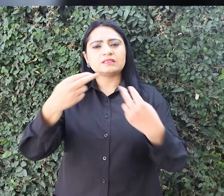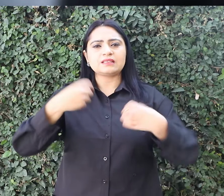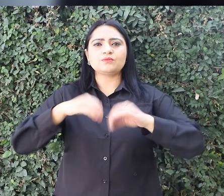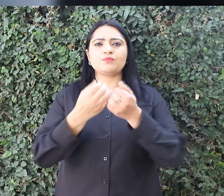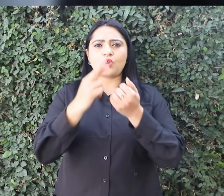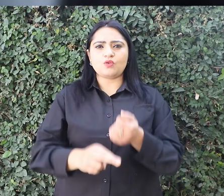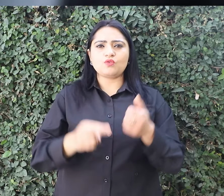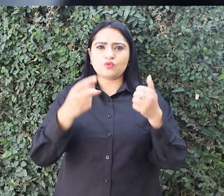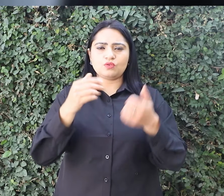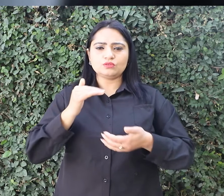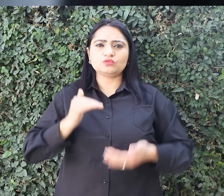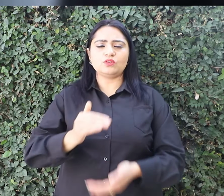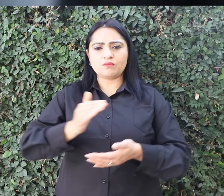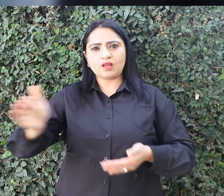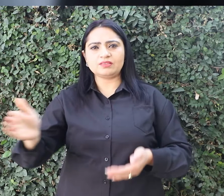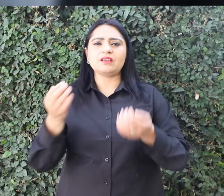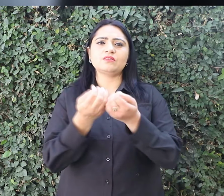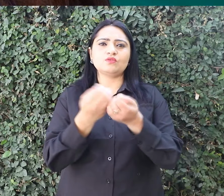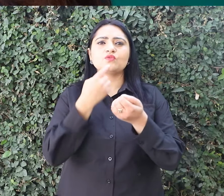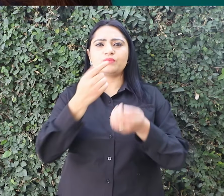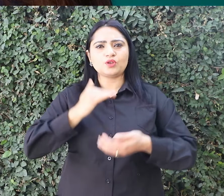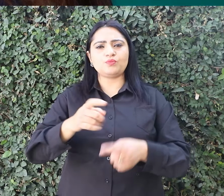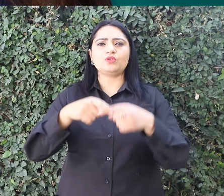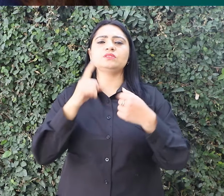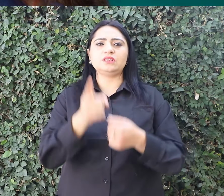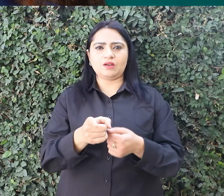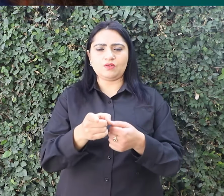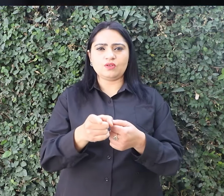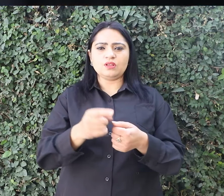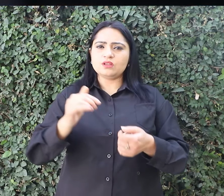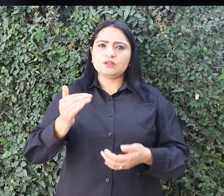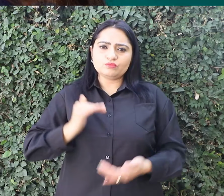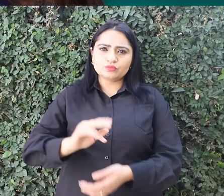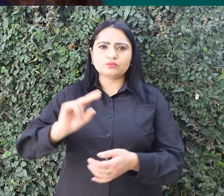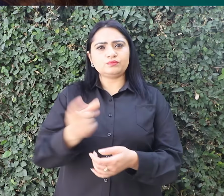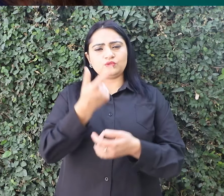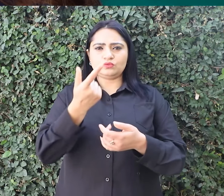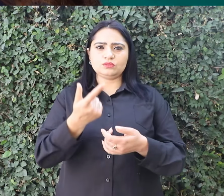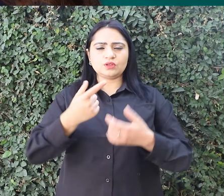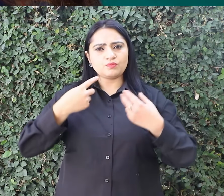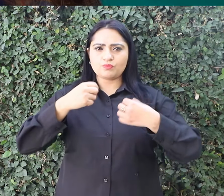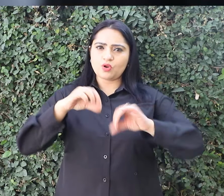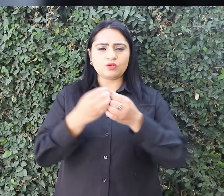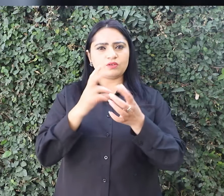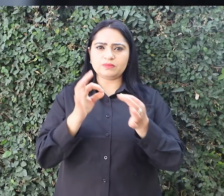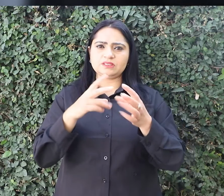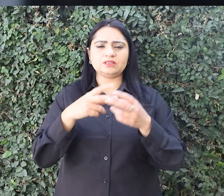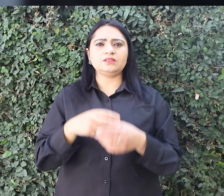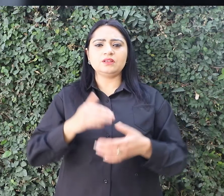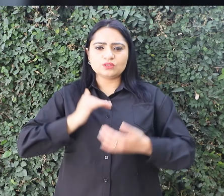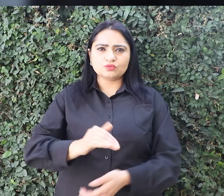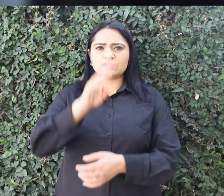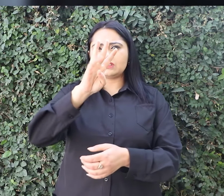प्रयोग गरी उपयुक्त जन्मान्तर कायम गर्नु नै परिवार योजना हो सुत्केरीपछि पनि तुरुन्तै गर्भनिरोधकको साधन प्रयोग गर्नुपर्छ त सुत्केरी